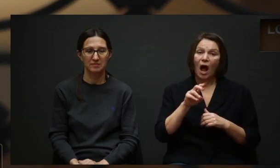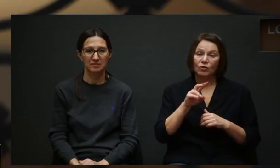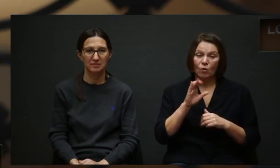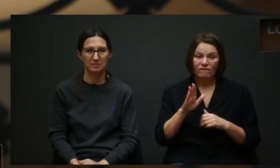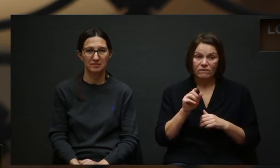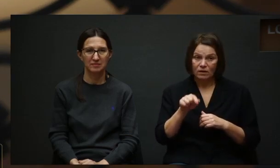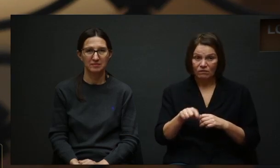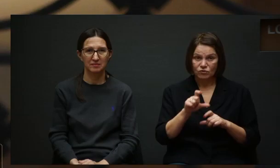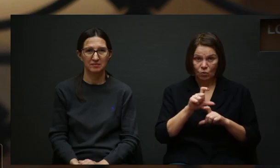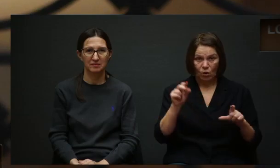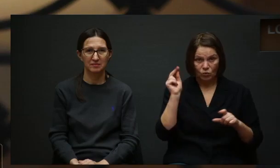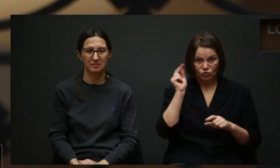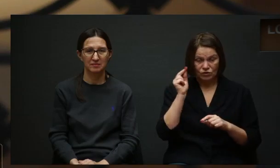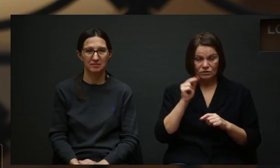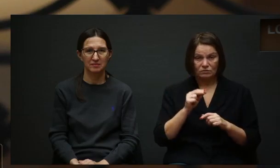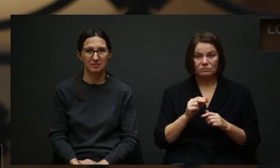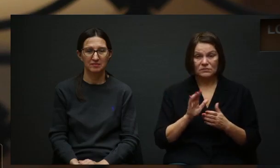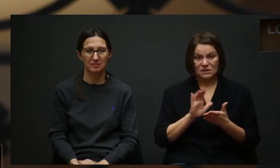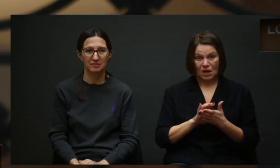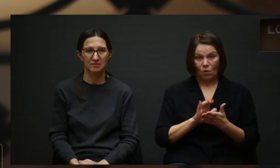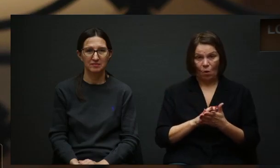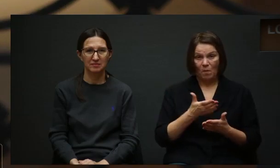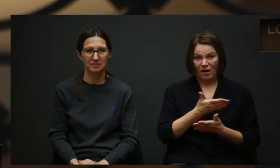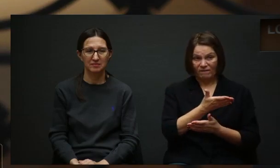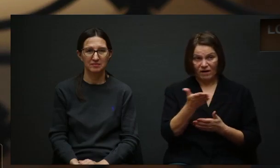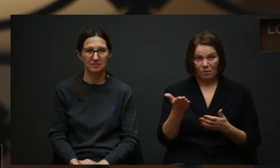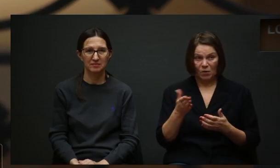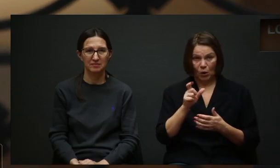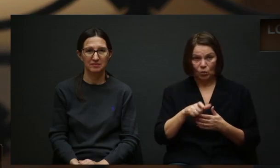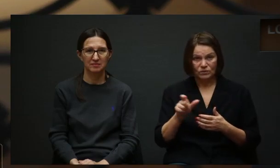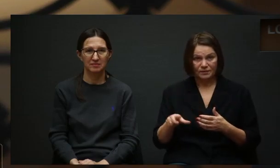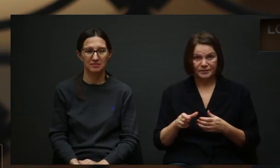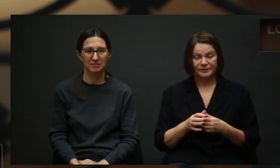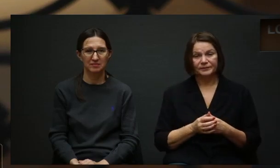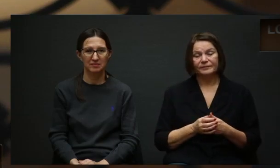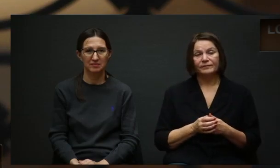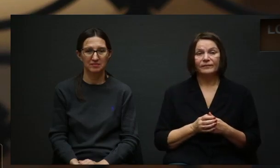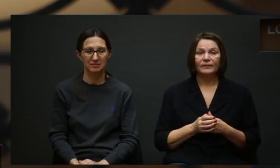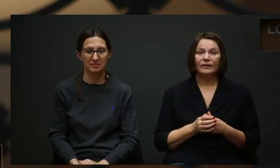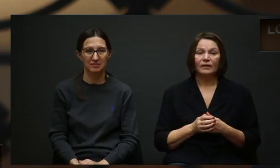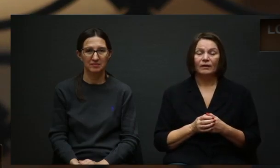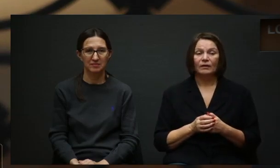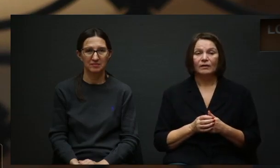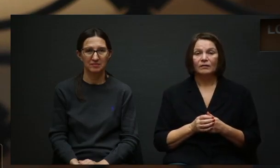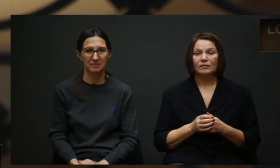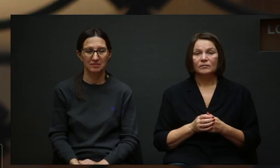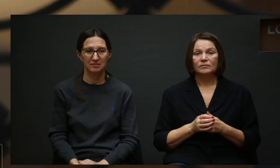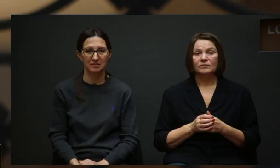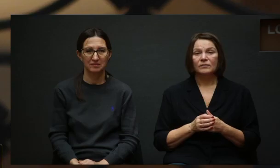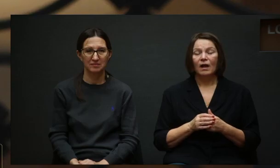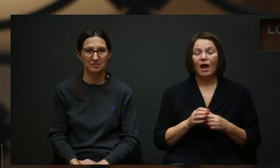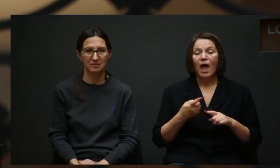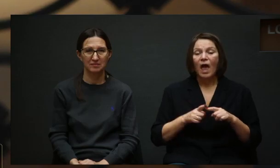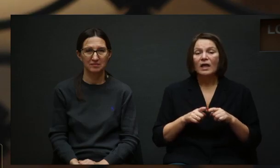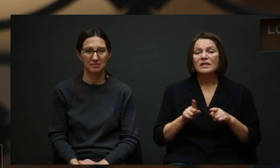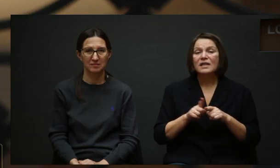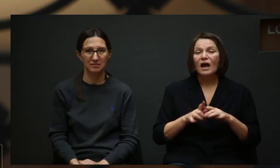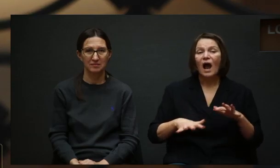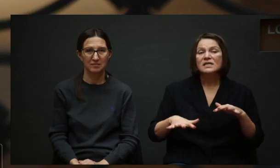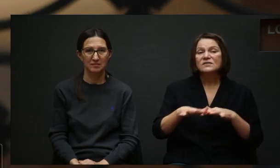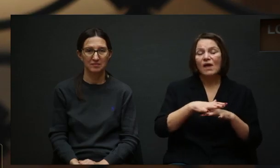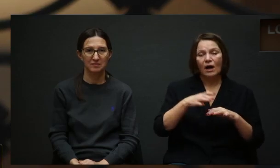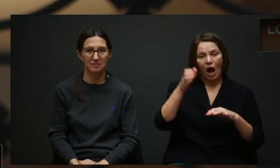так далее, знакомые люди вам, возможно. эта, ну, как бы сфера